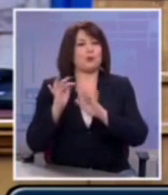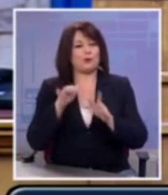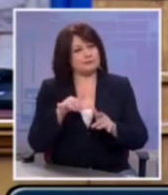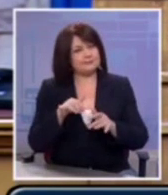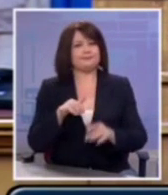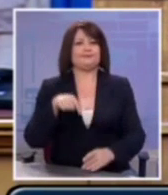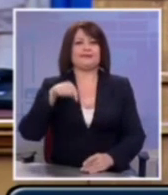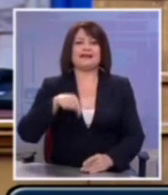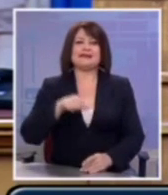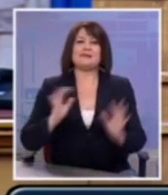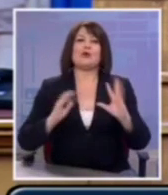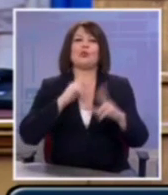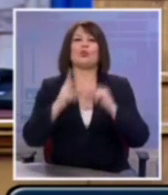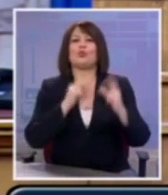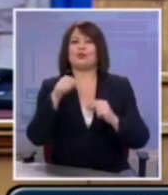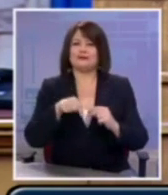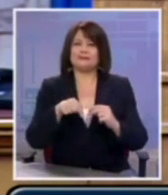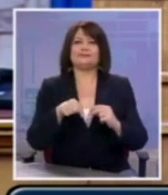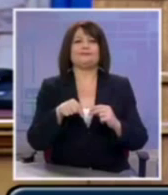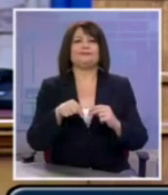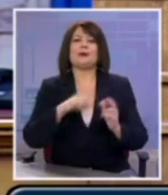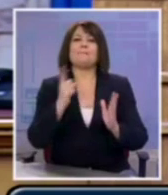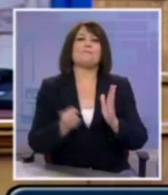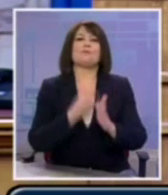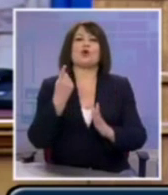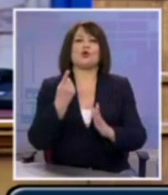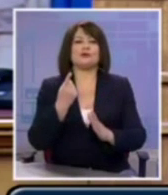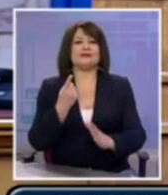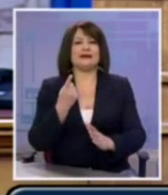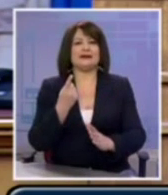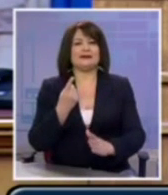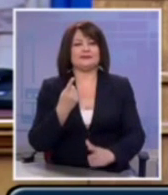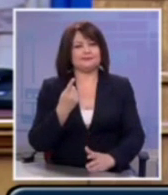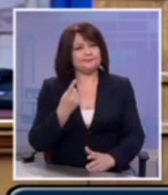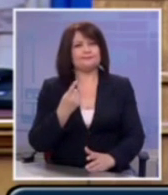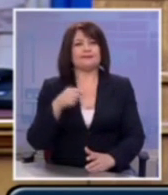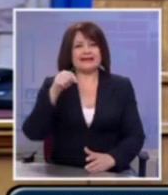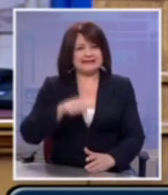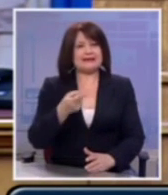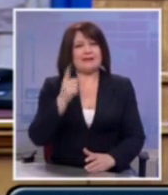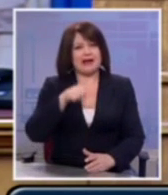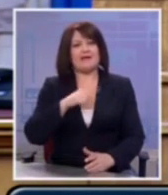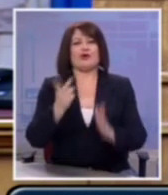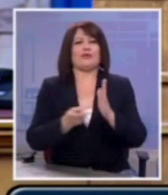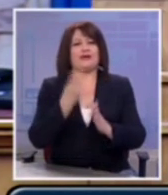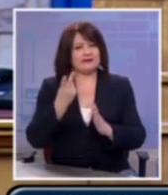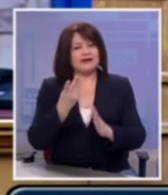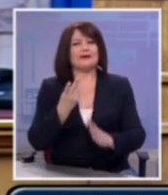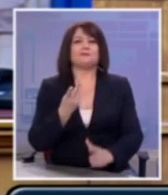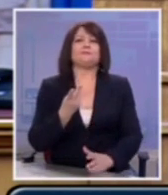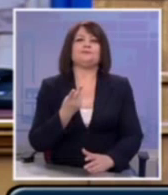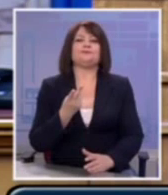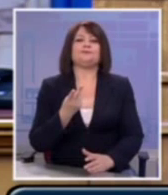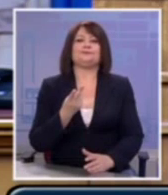την συνεδρίαση, την πρώτη από τις δύο που θα λάβουν χώρα σήμερα και αύριο, κατά